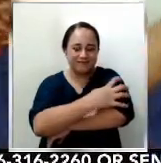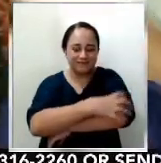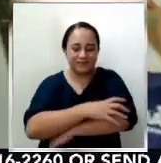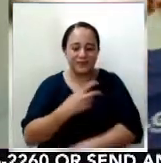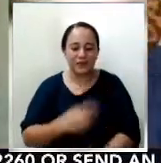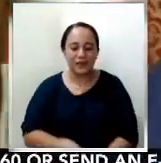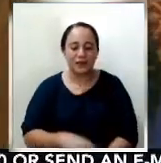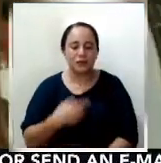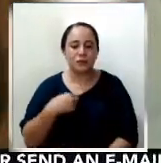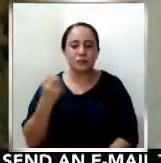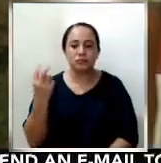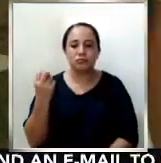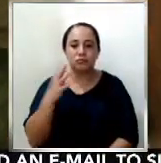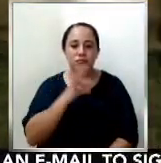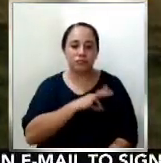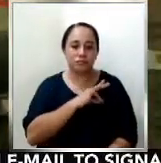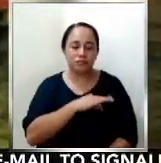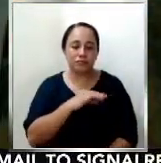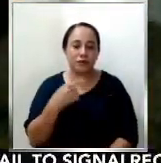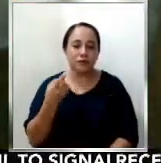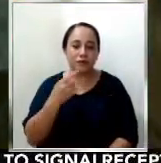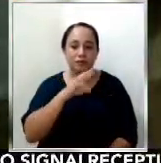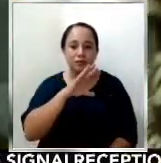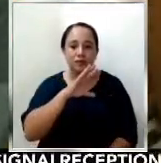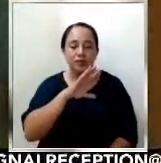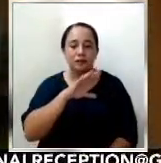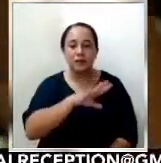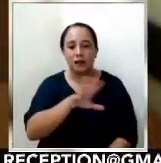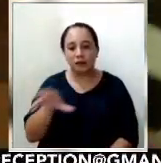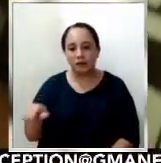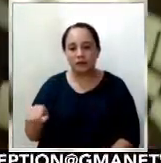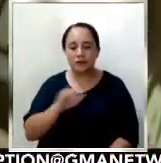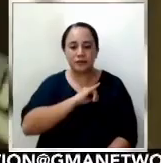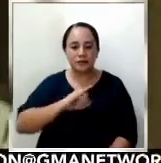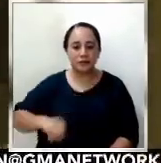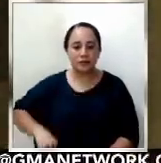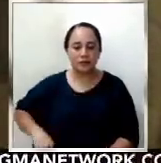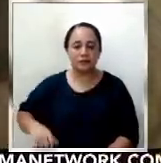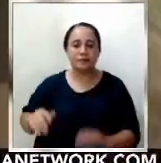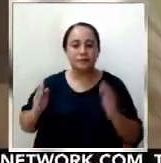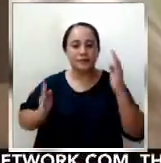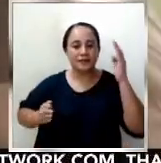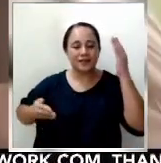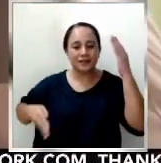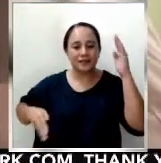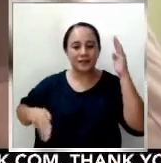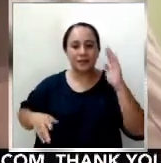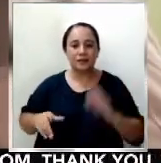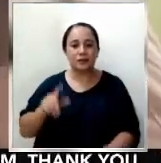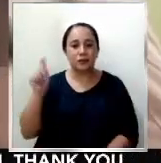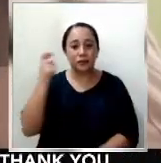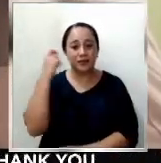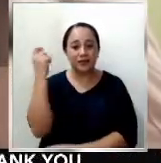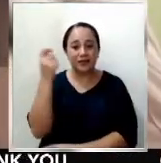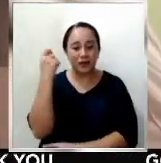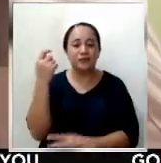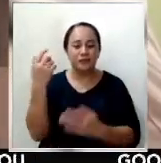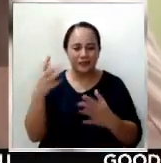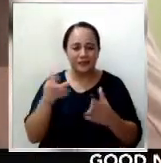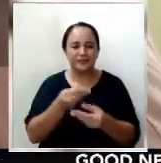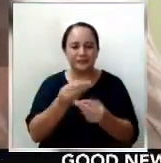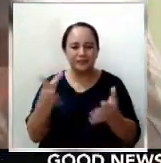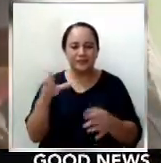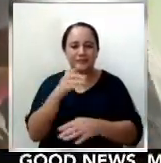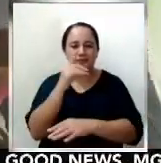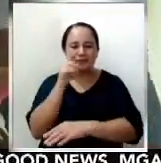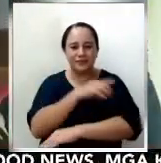12 benepisyaryo mula Cagayan, Isabela, Kalinga at Tuguegarao City ang nakabitan natin ng prosthetic hand sa